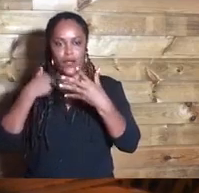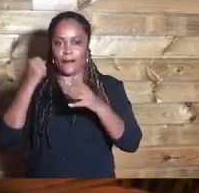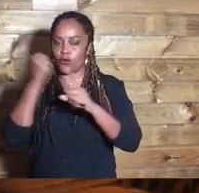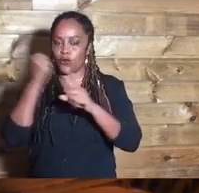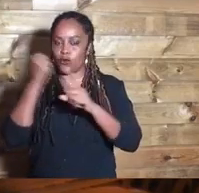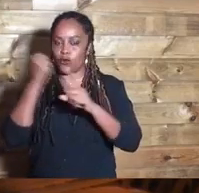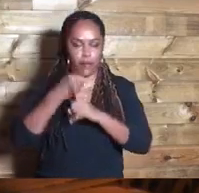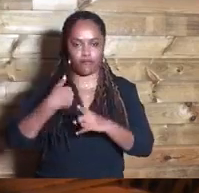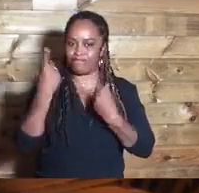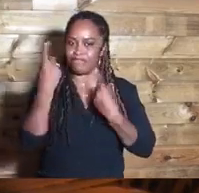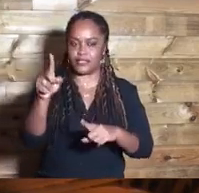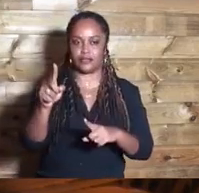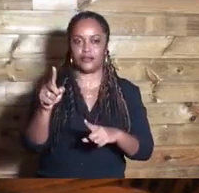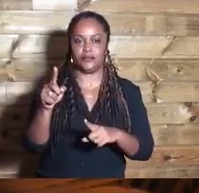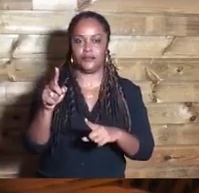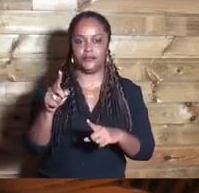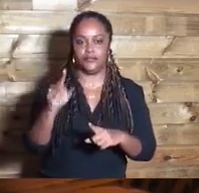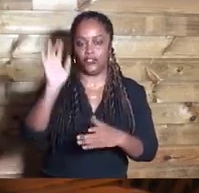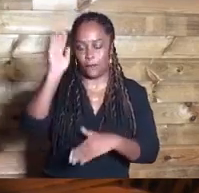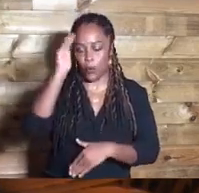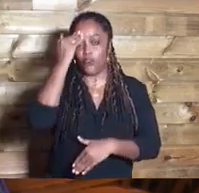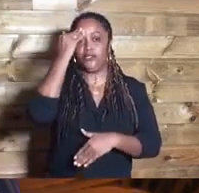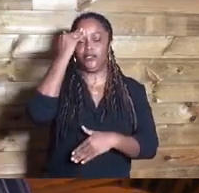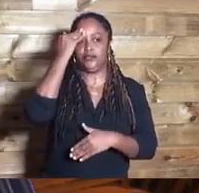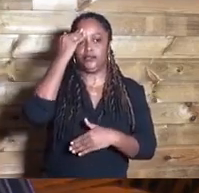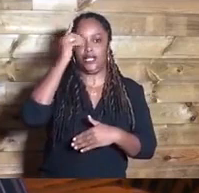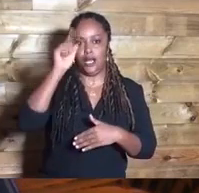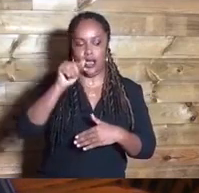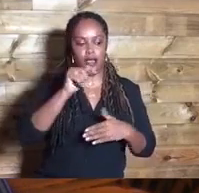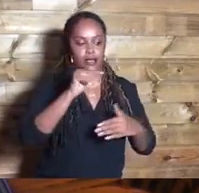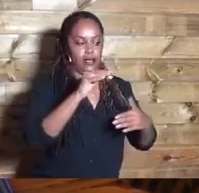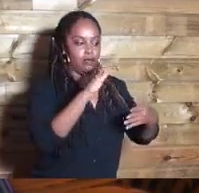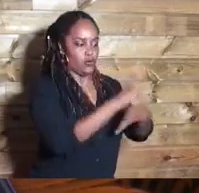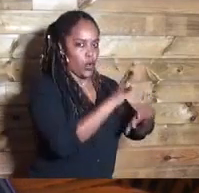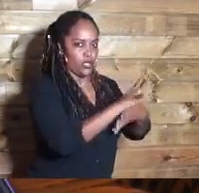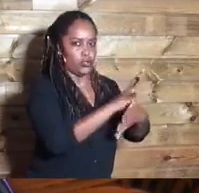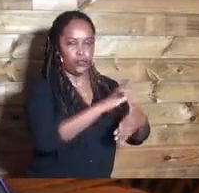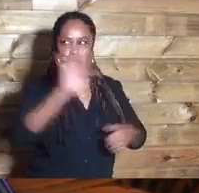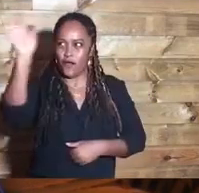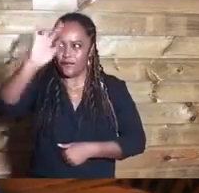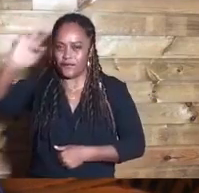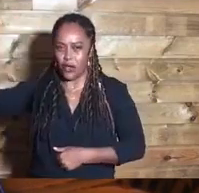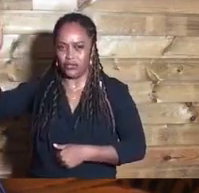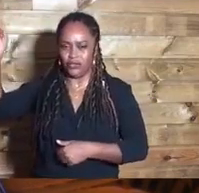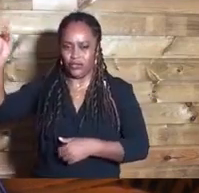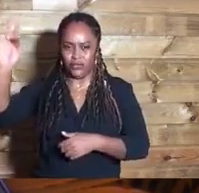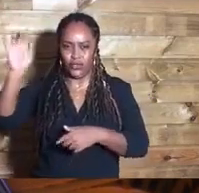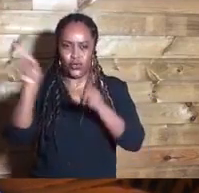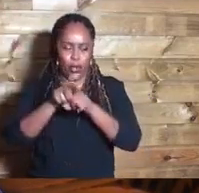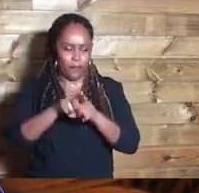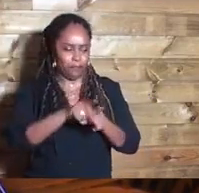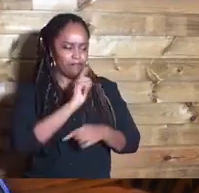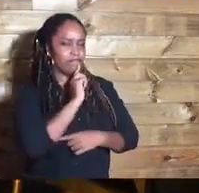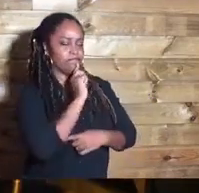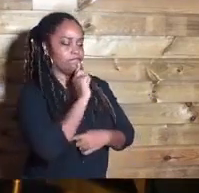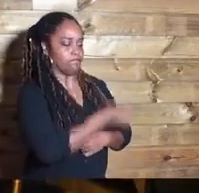le moment où nous prenons conscience que le colonialisme français, que l'impérialisme français paraît